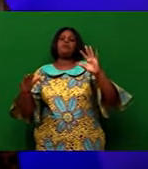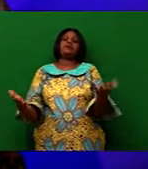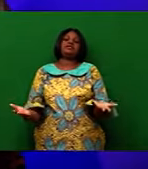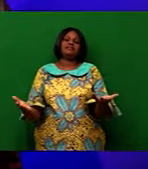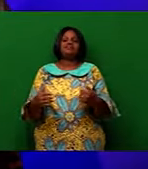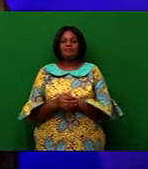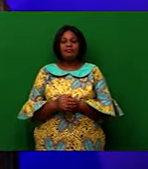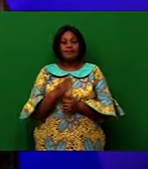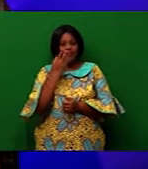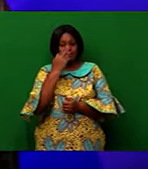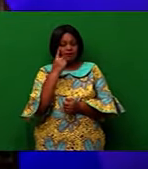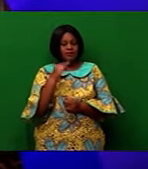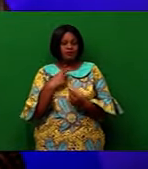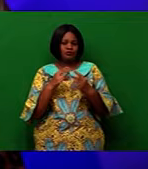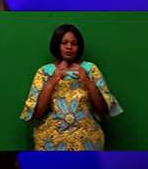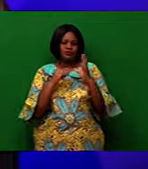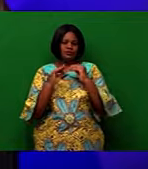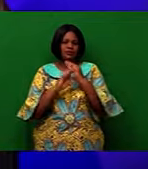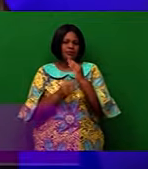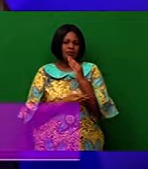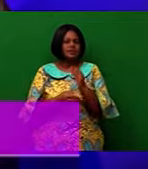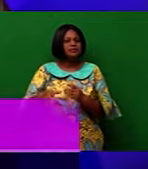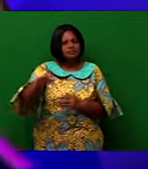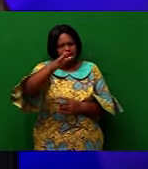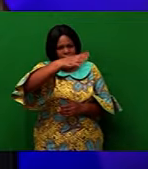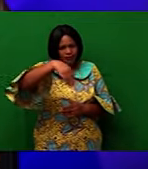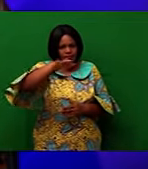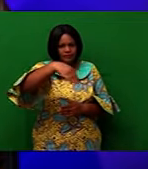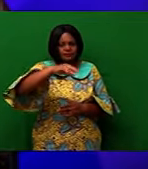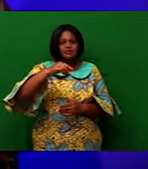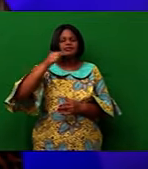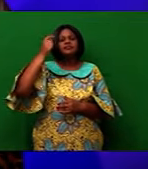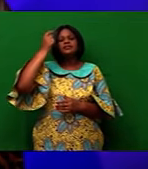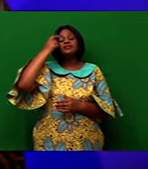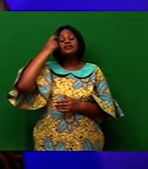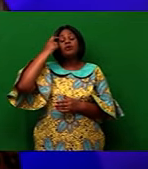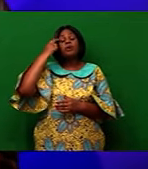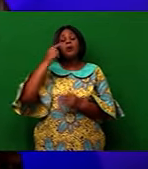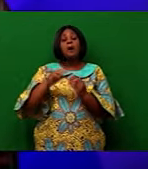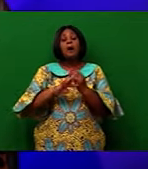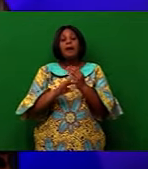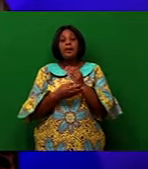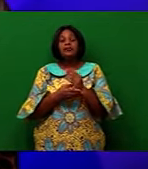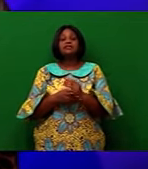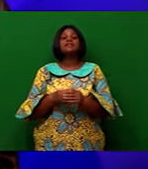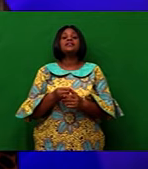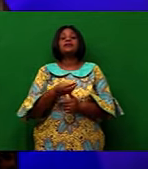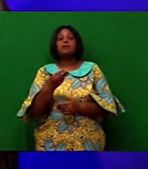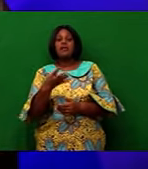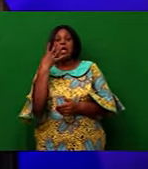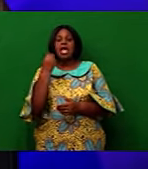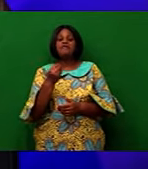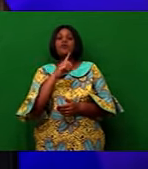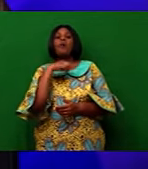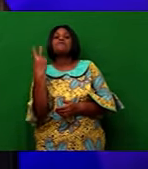chinhu chokutanga chetinokurukura nezvacho tose tinoziva kuti kune chipari kune barika kana